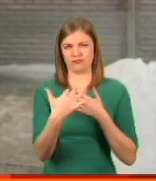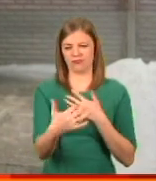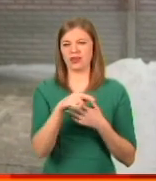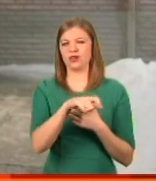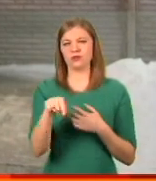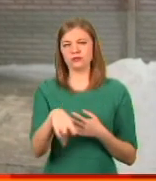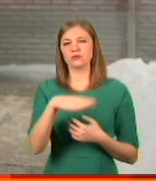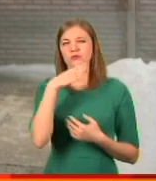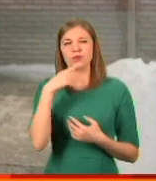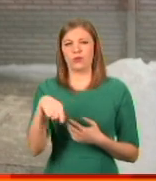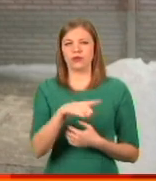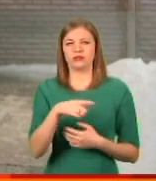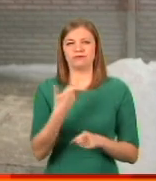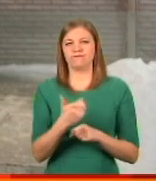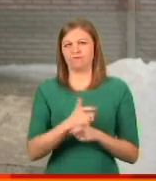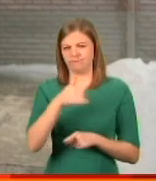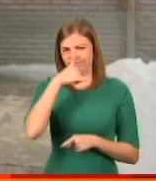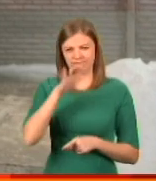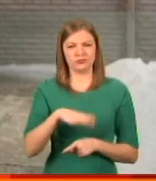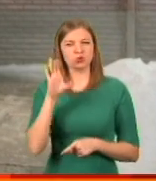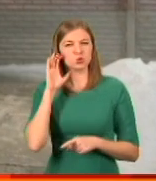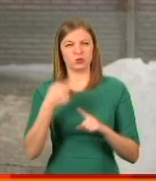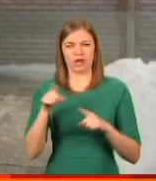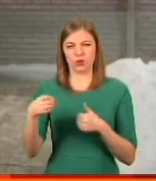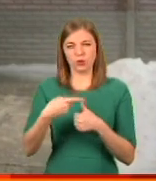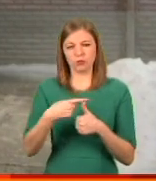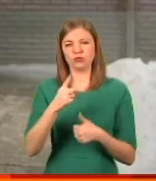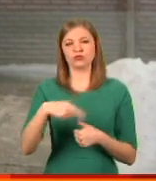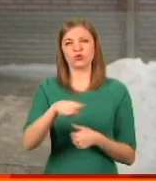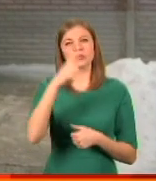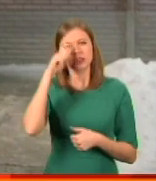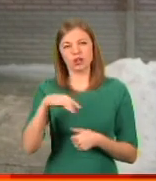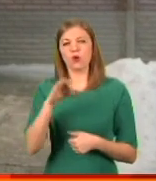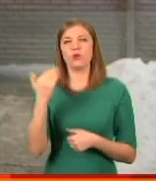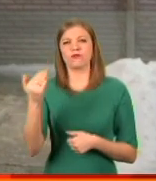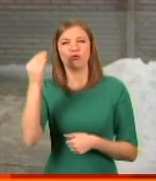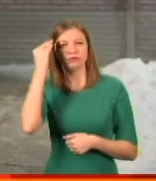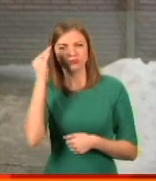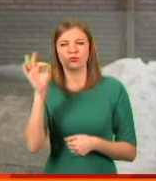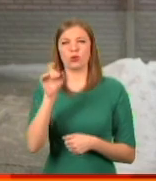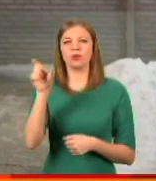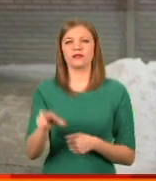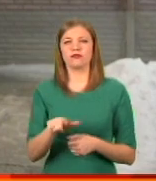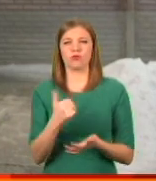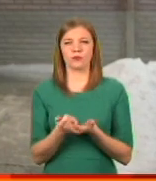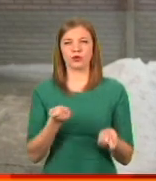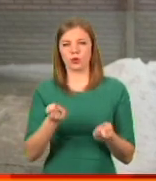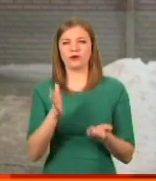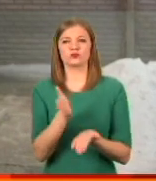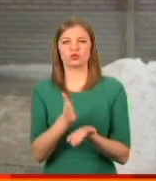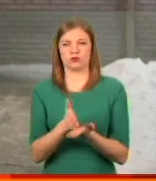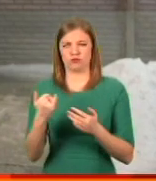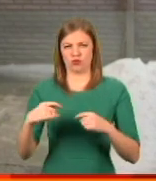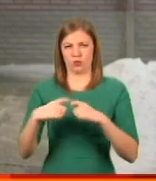них просто невиносимо на богослуженні слышать це ім'я, тому що вони знають о його позиції, о його ролі в